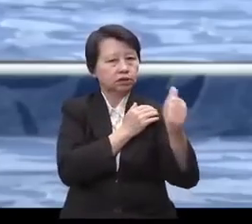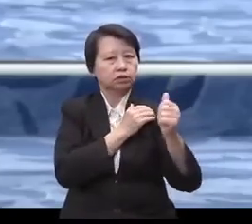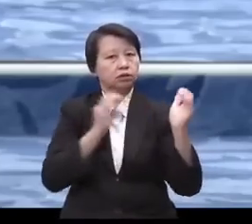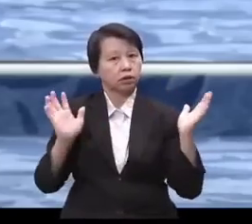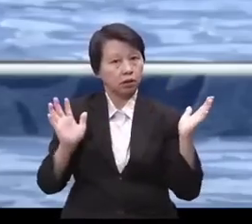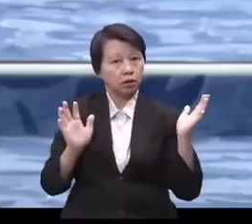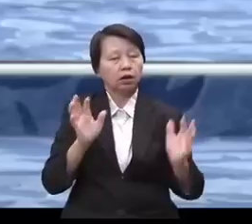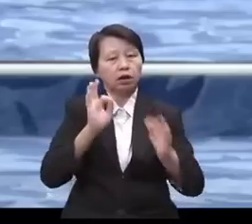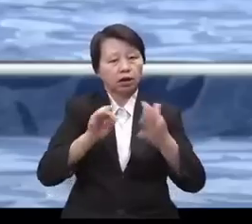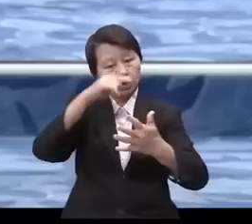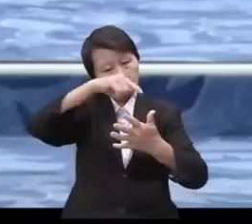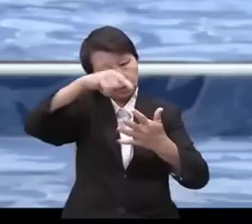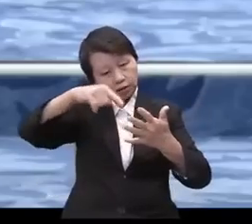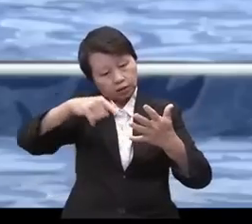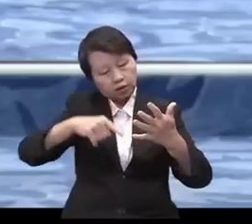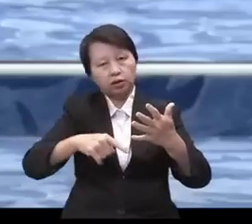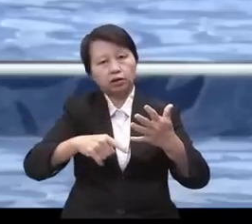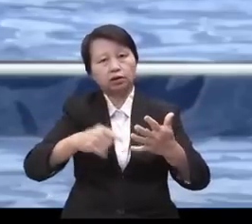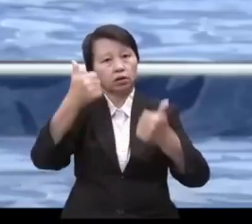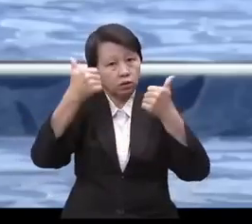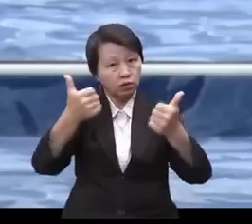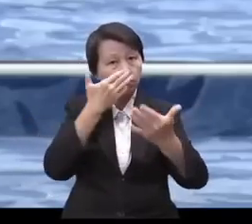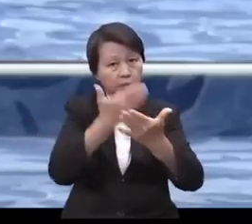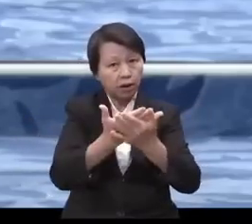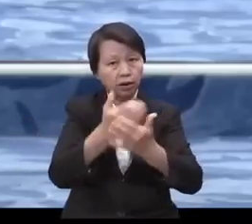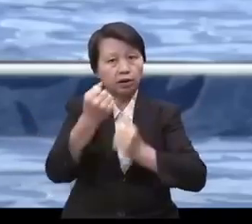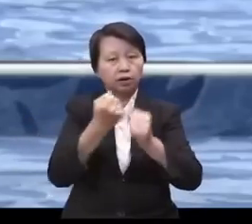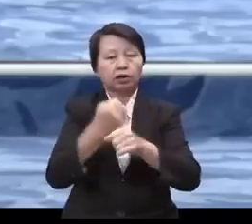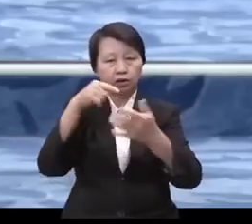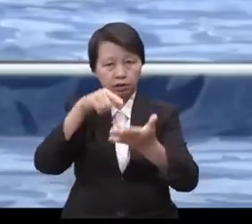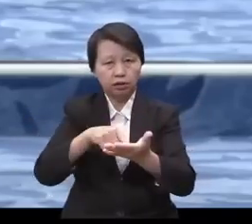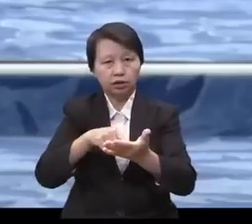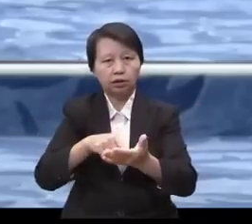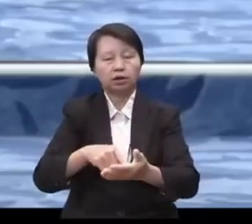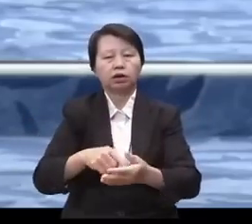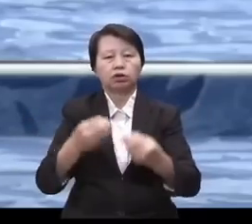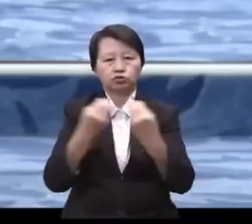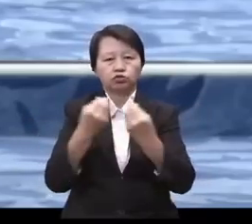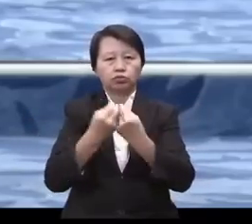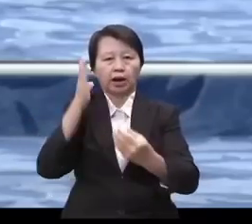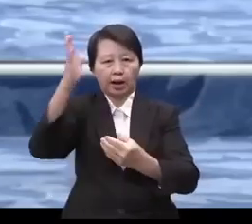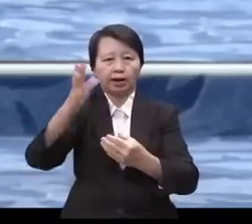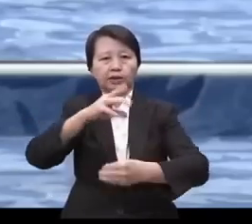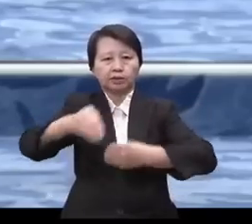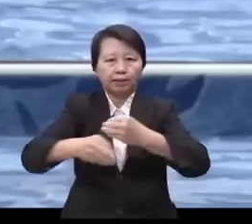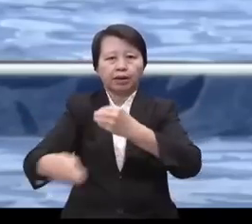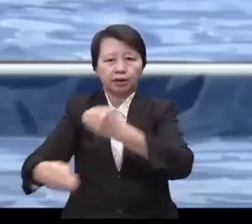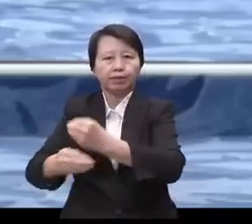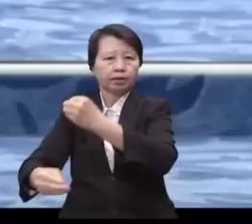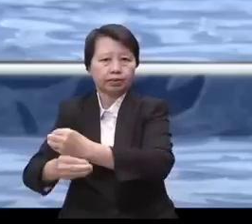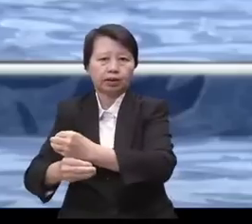sekiranya ini berjalan baik tahun ini, jumlah ini akan ditingkatkan.